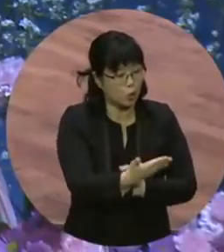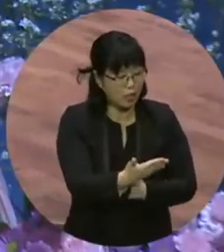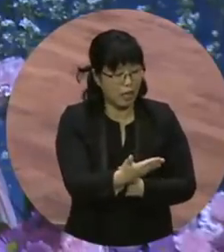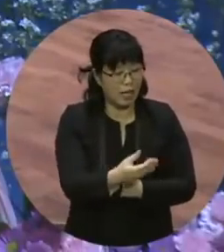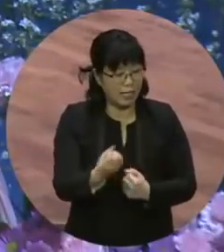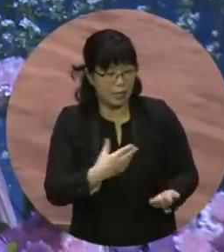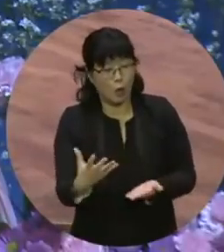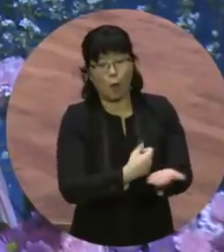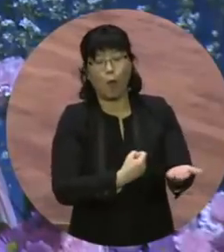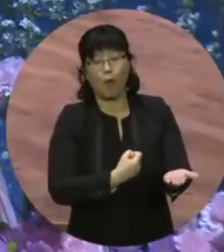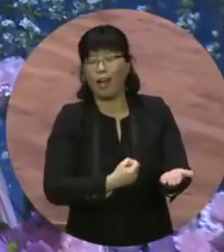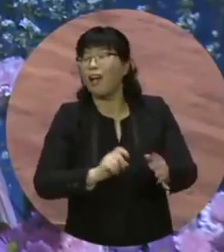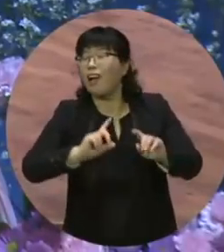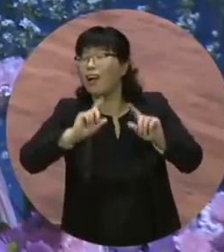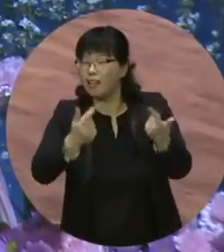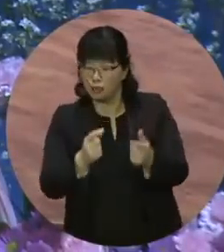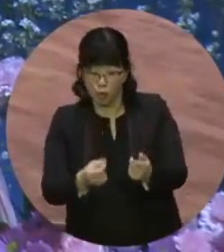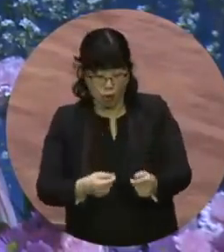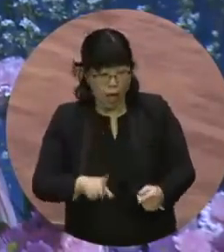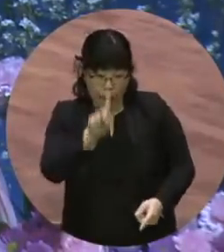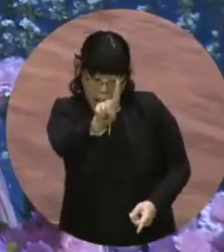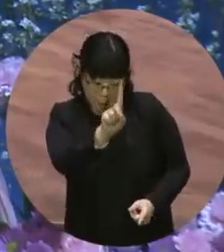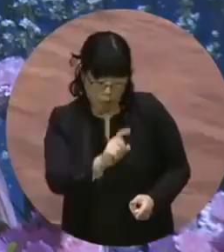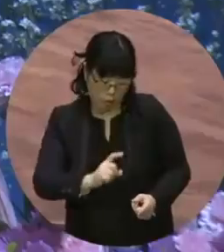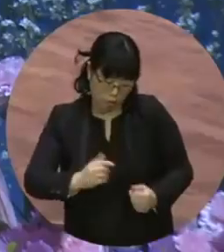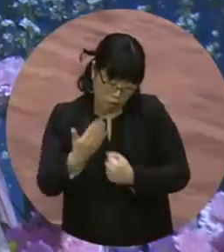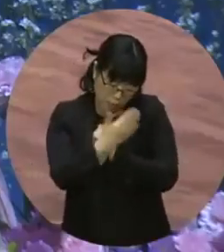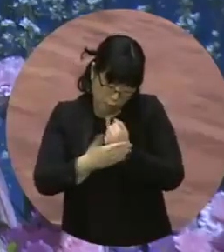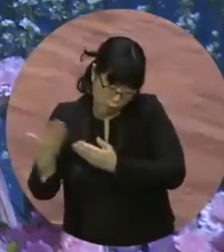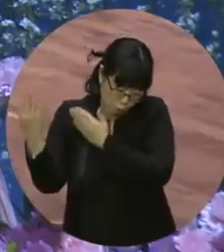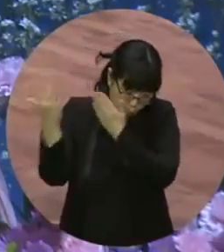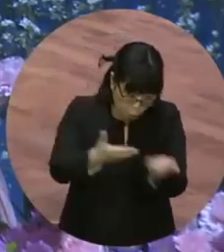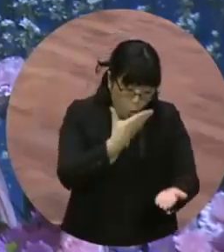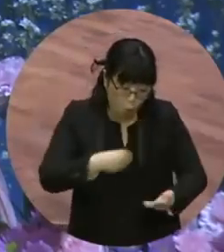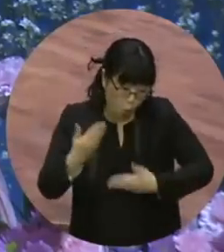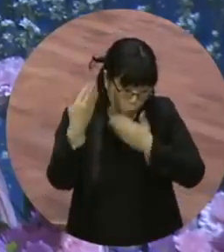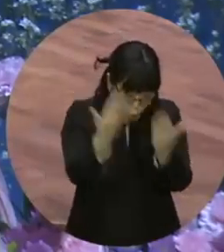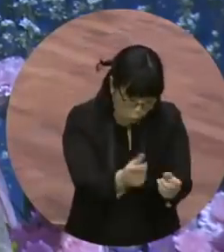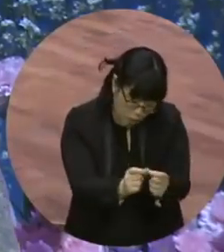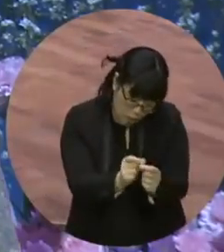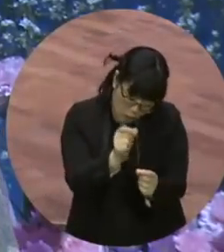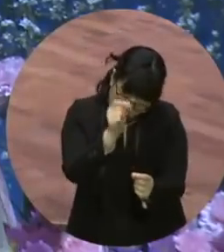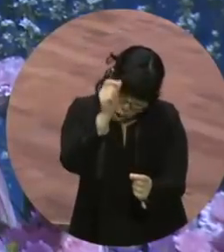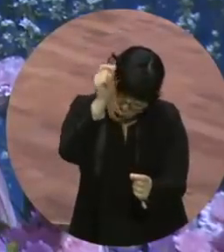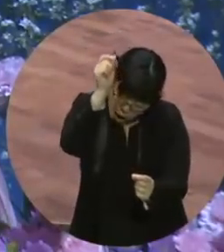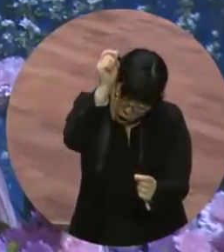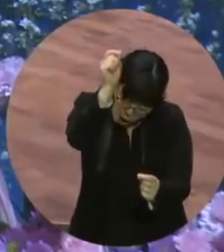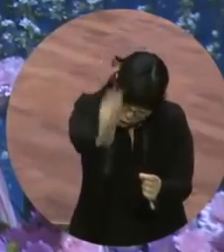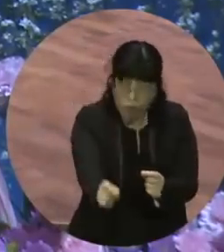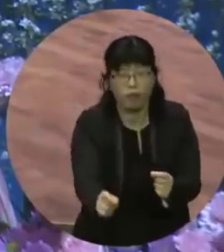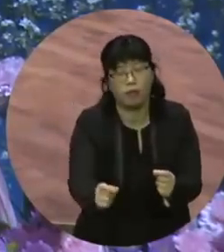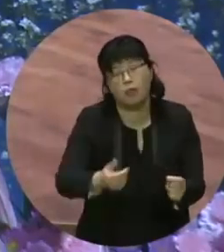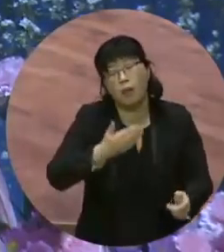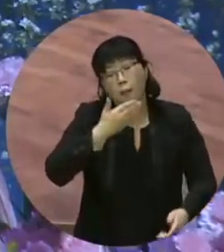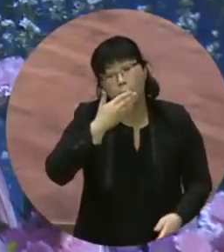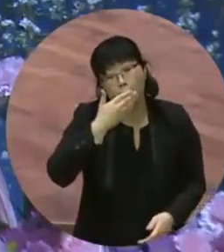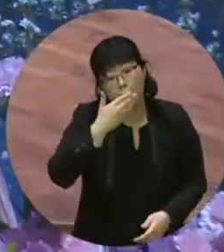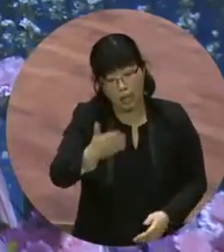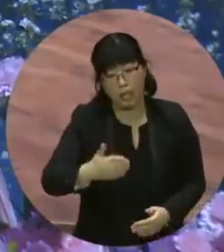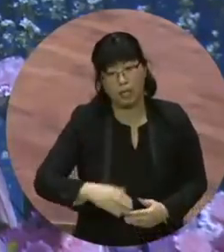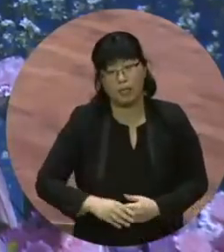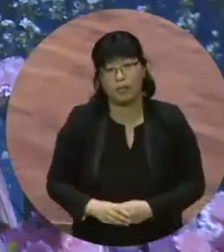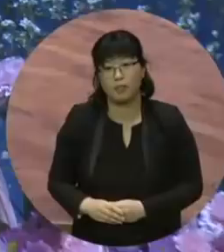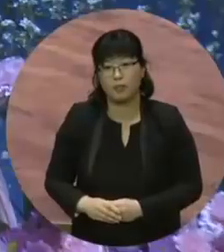축복이에요. 믿음은 그렇게 됩니다. 자, 그래서 우리는 시간이 흐를수록 더 깊은